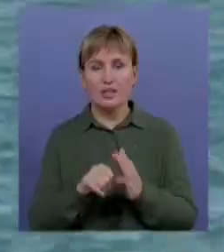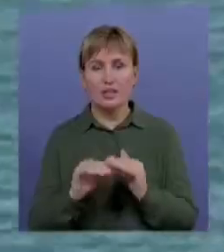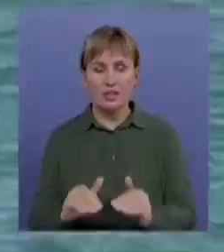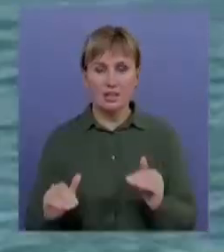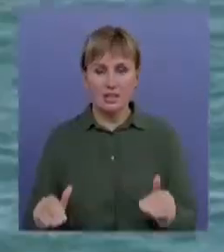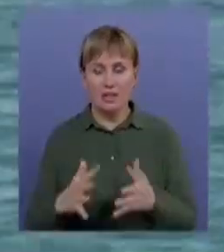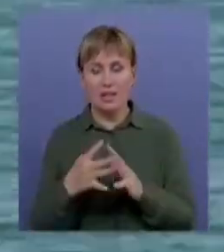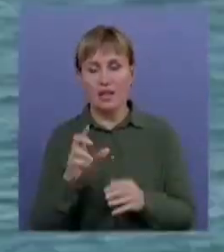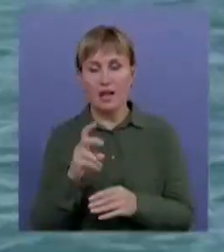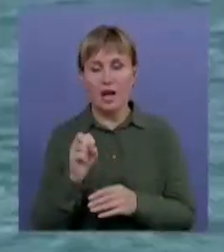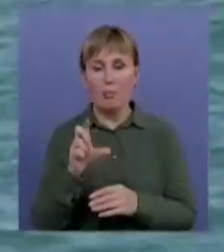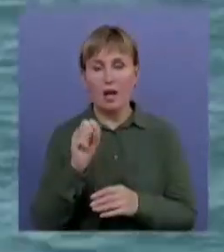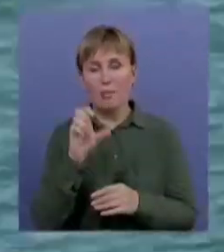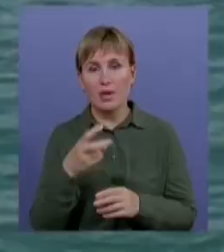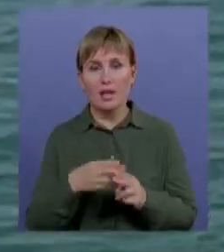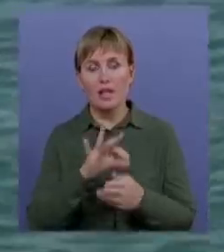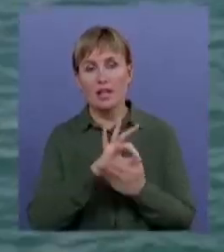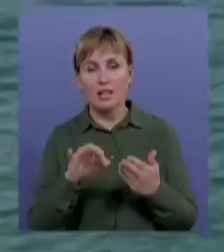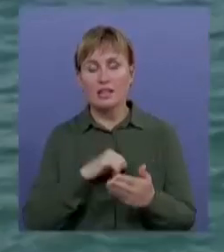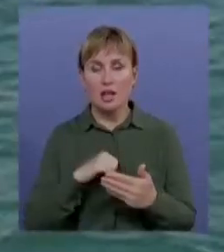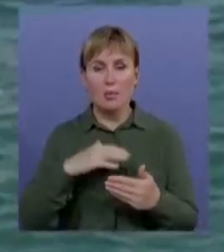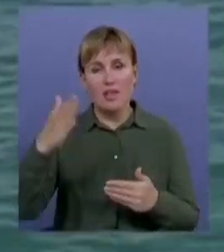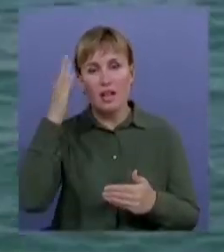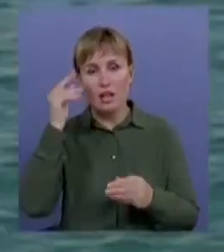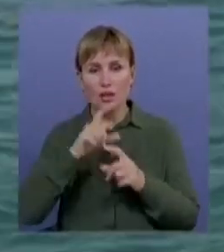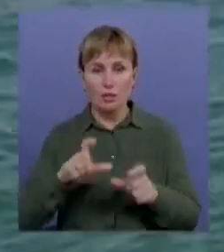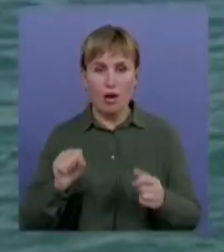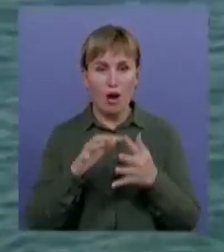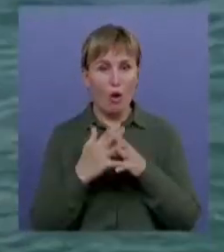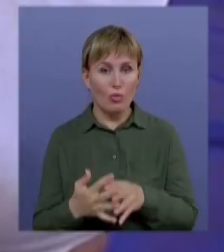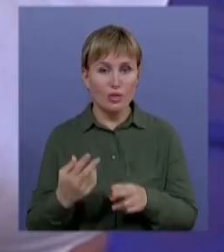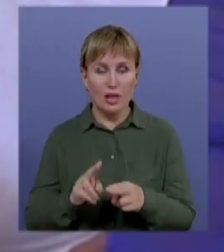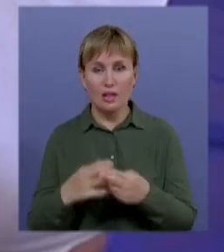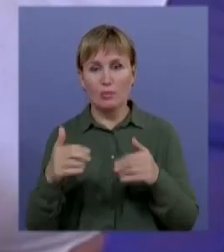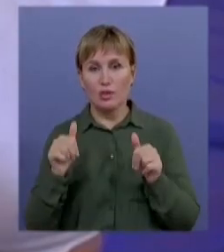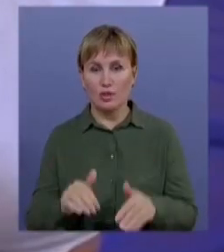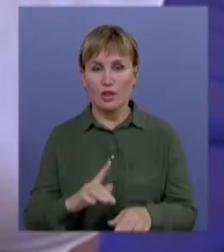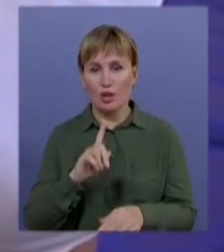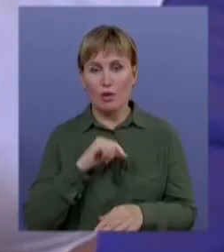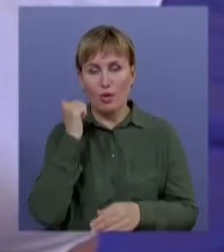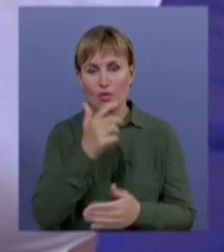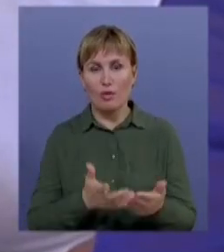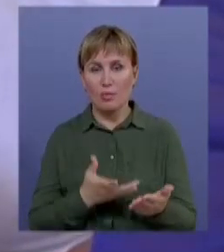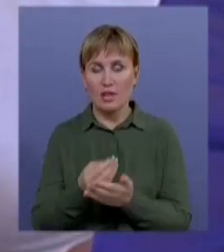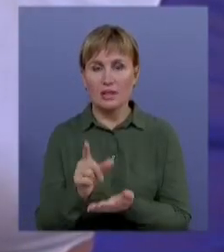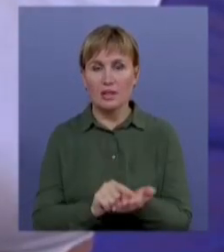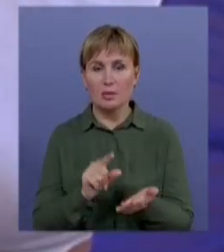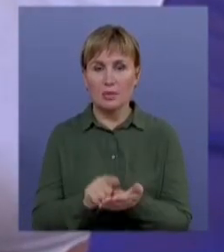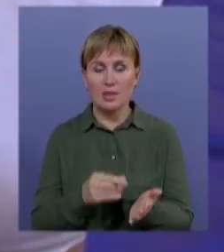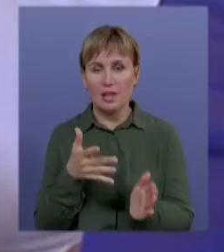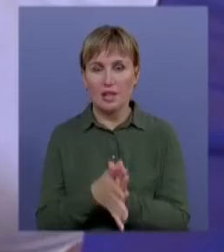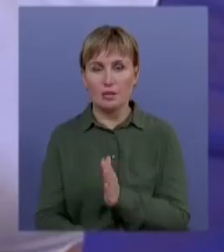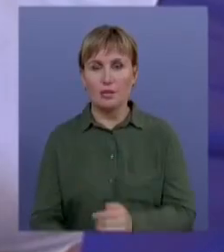из села Кабанбай. Это отличники и самые талантливые школьники аула. За это им решили целый год выплачивать стипендии на